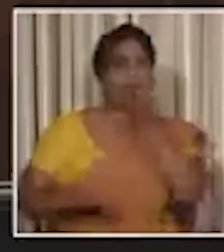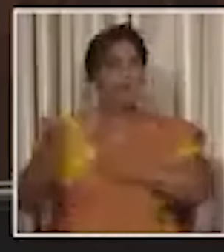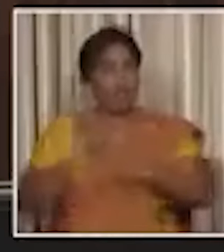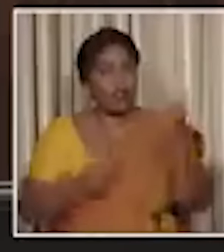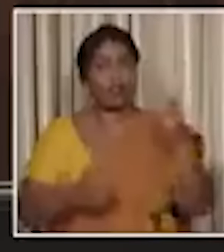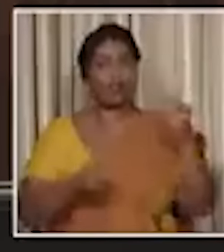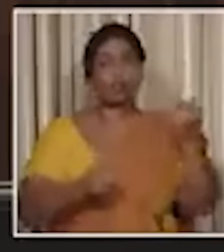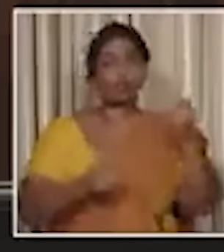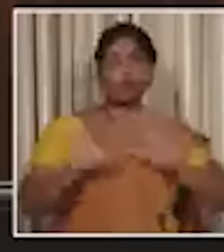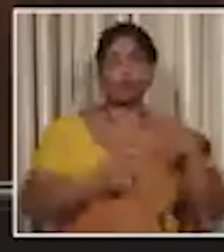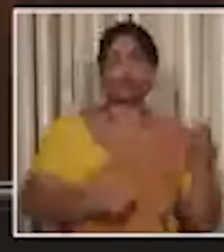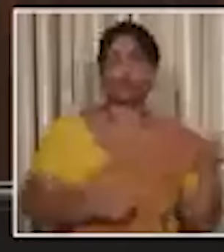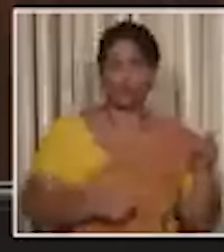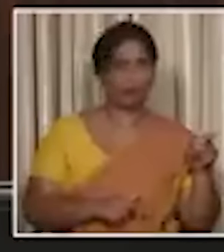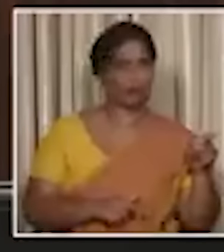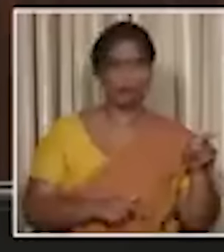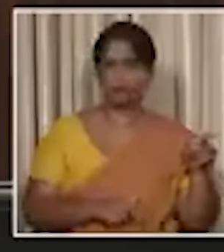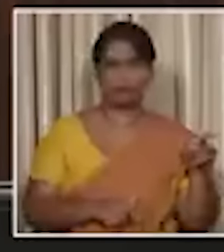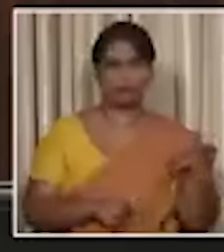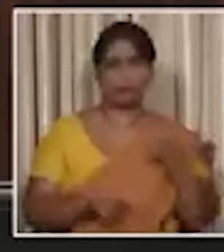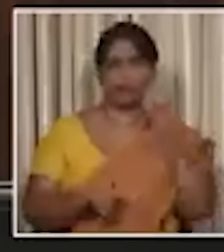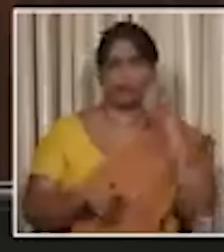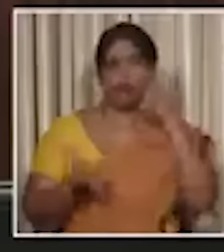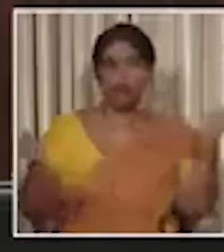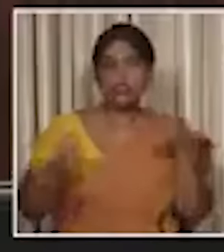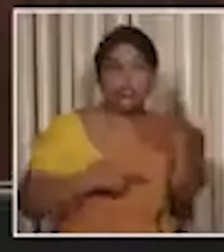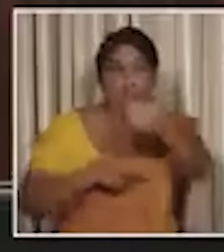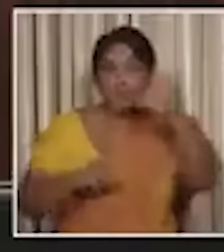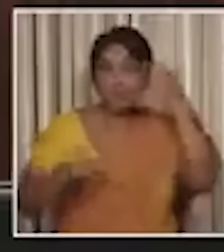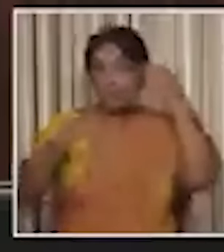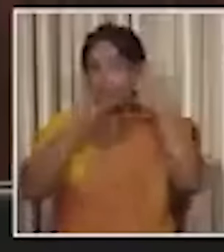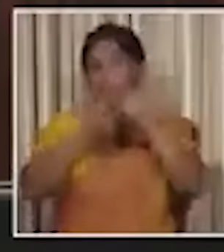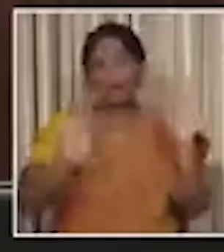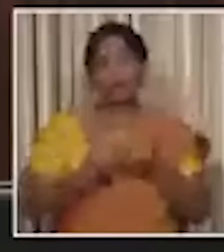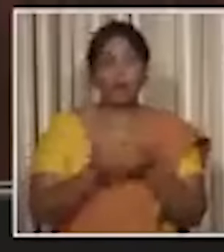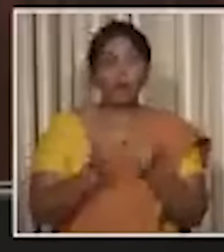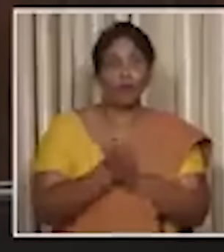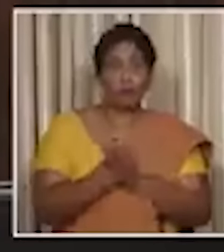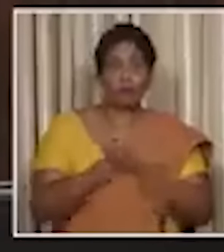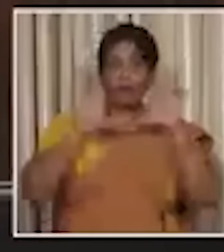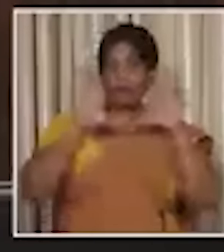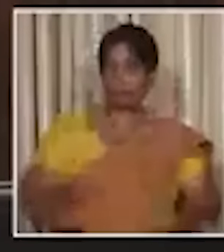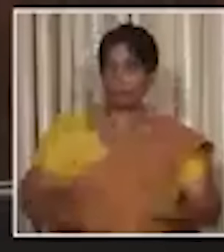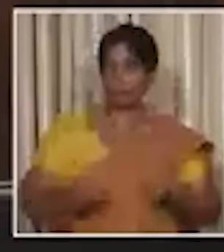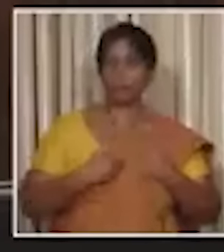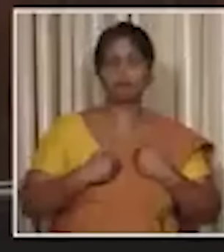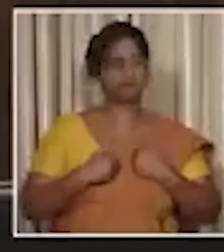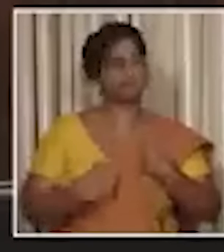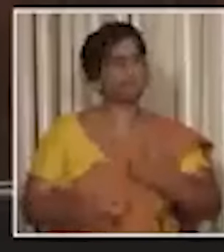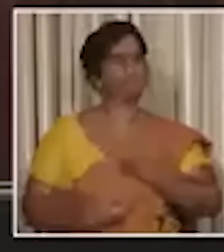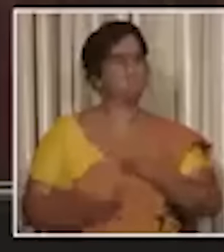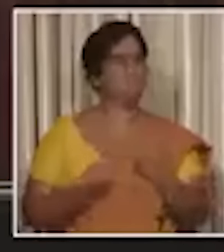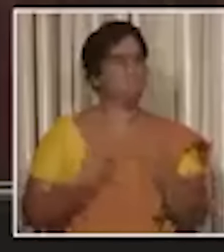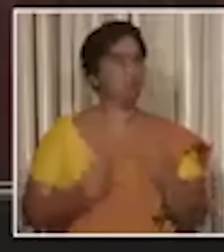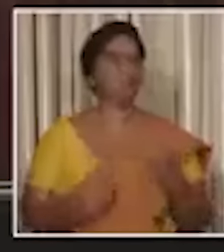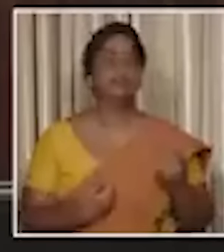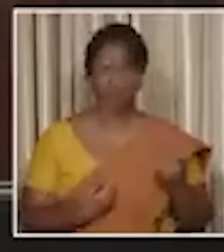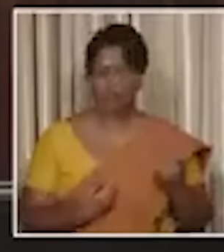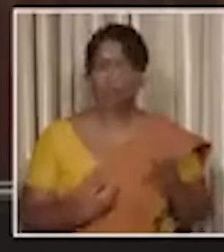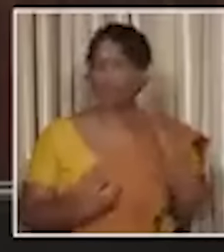கல்வியை வீழ்ச்சிக்கு கொண்டவர்களாகவும் வசதிகளற்ற குடும்பங்களாக வாழ்கின்றவர்களாக அவர்கள் இருக்கின்றார்கள். விவசாய வாழ்க்கையுடன் தொடர்பட்ட